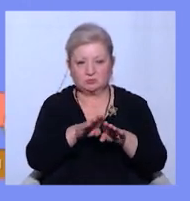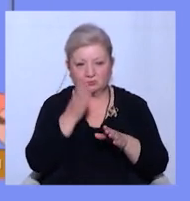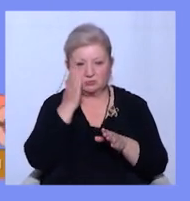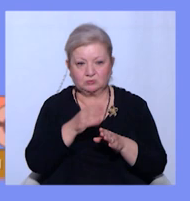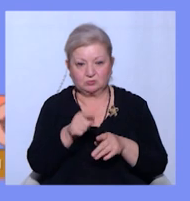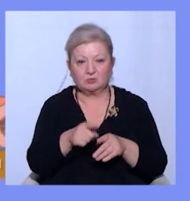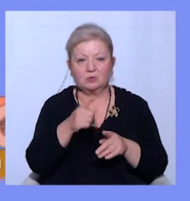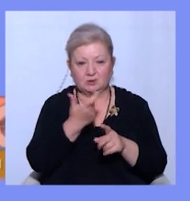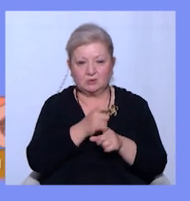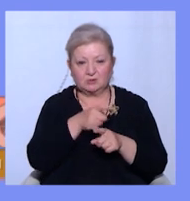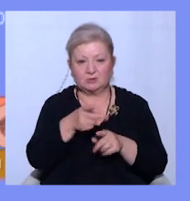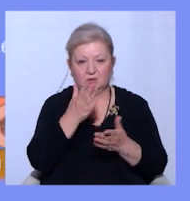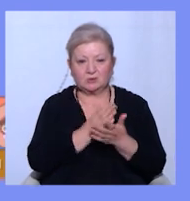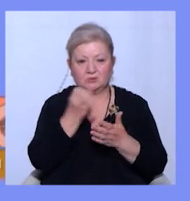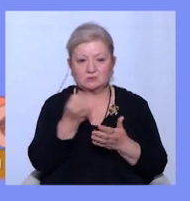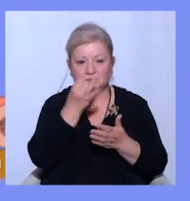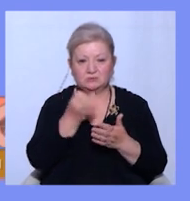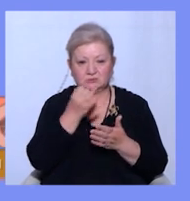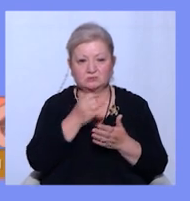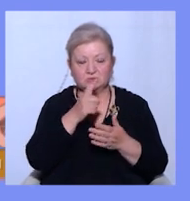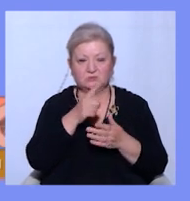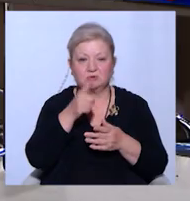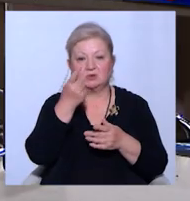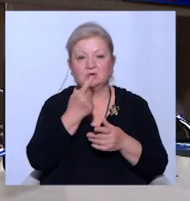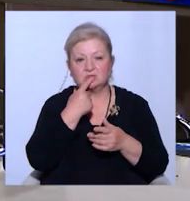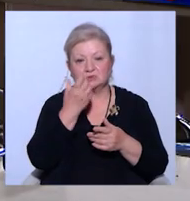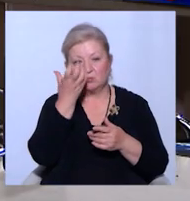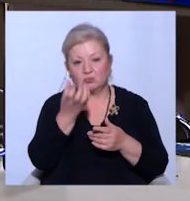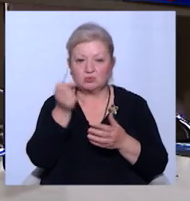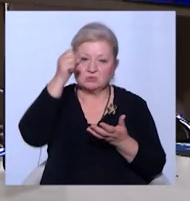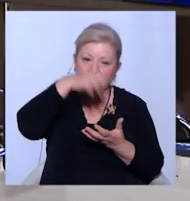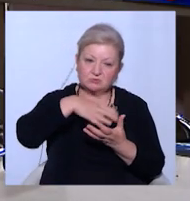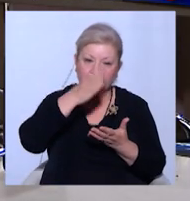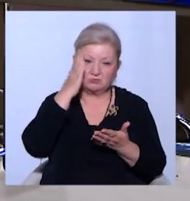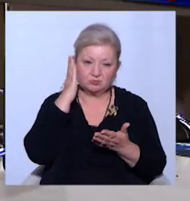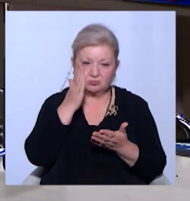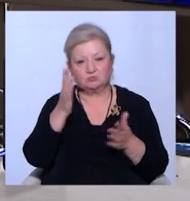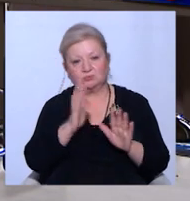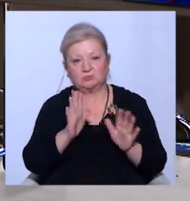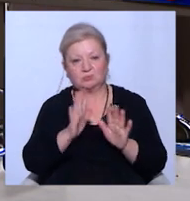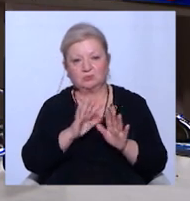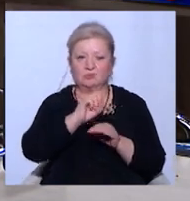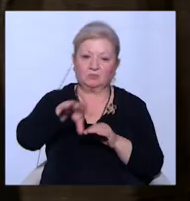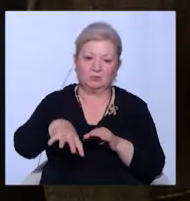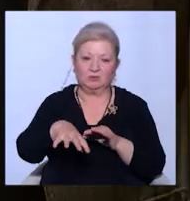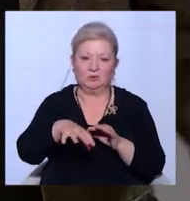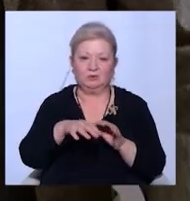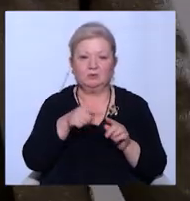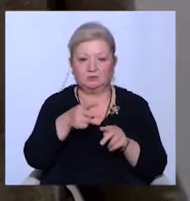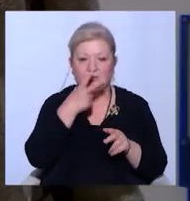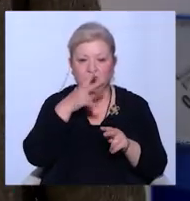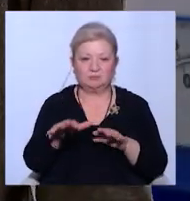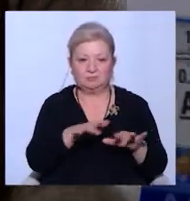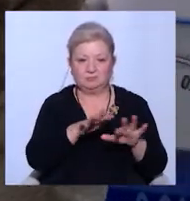ტყვია ჩავარდა ზარბაზანში და როგორც ხედავთ პარაბოლაზე იმოძრავა. რამ განაპირობა ეს? რატომ